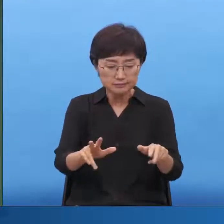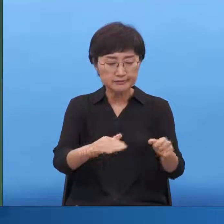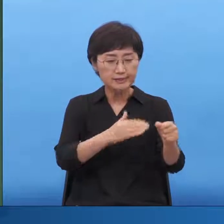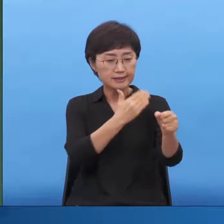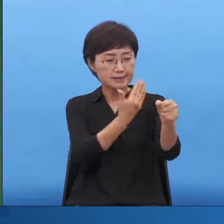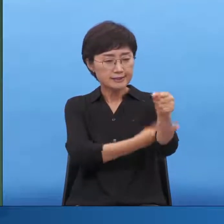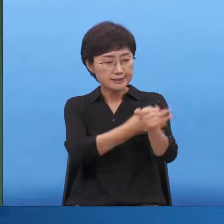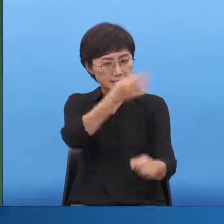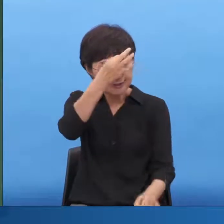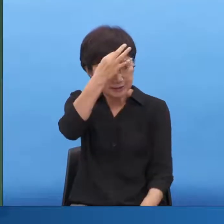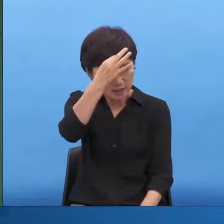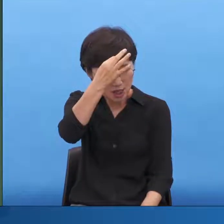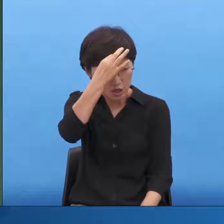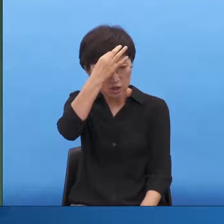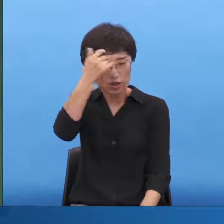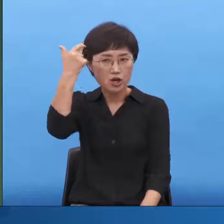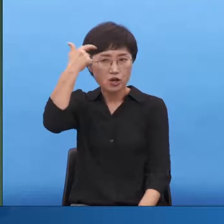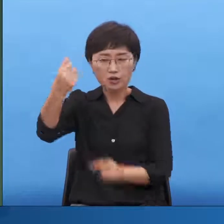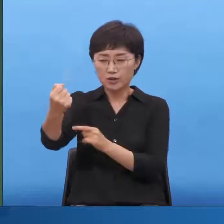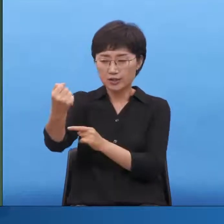있어요.